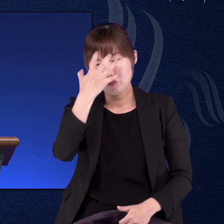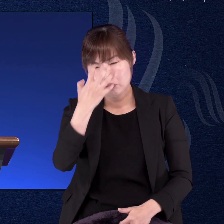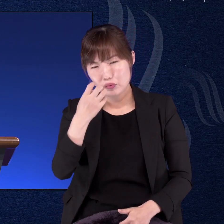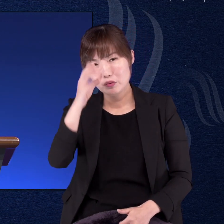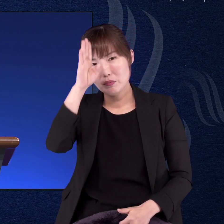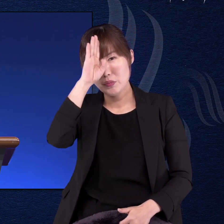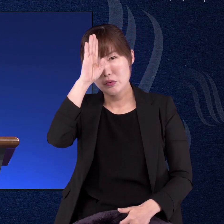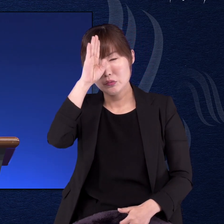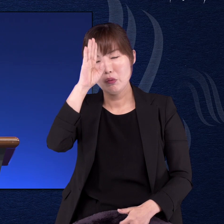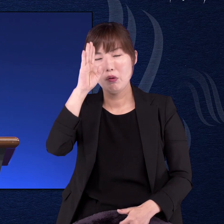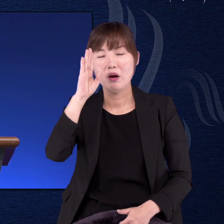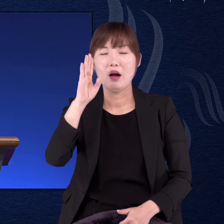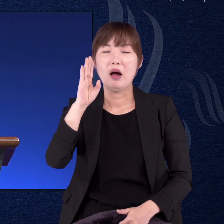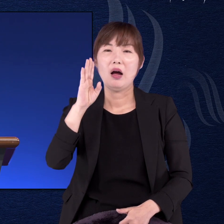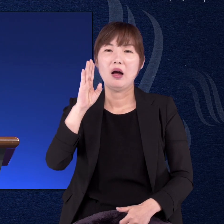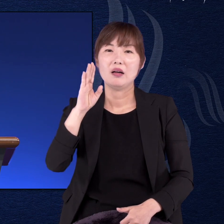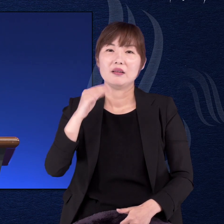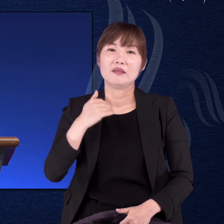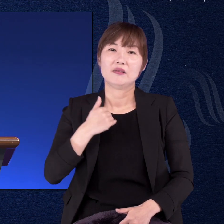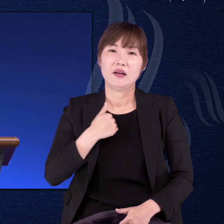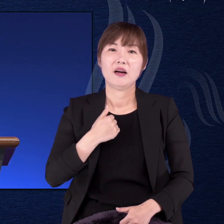하고 했었습니다.